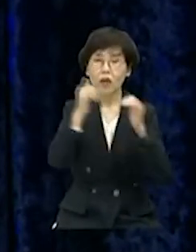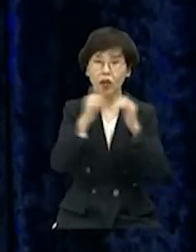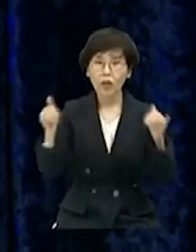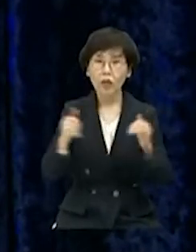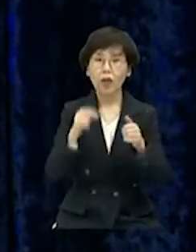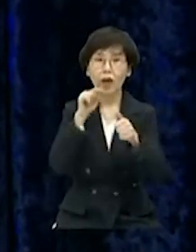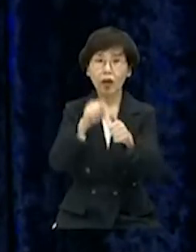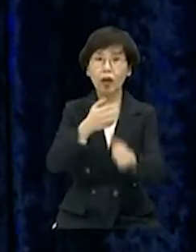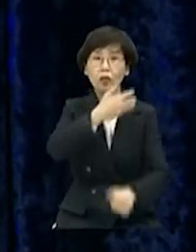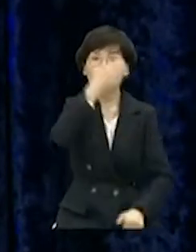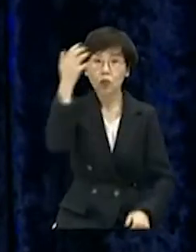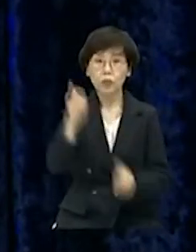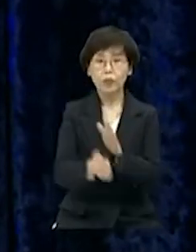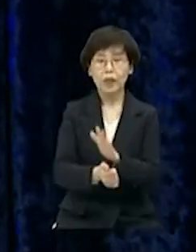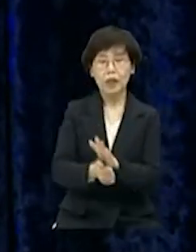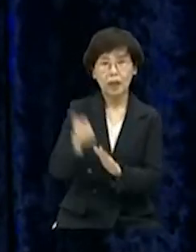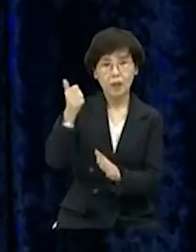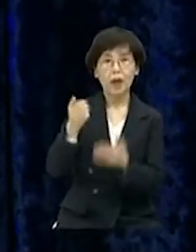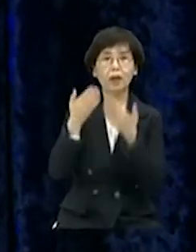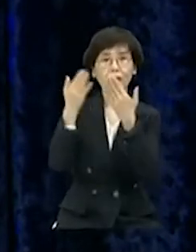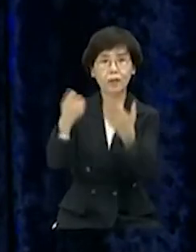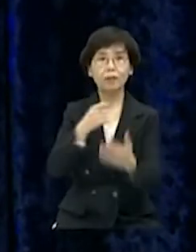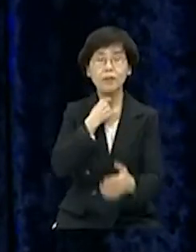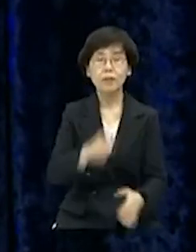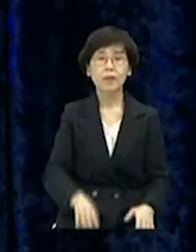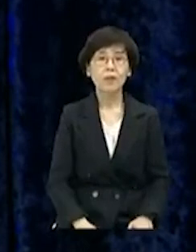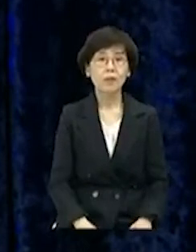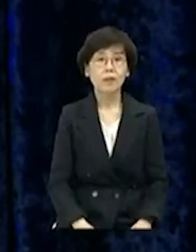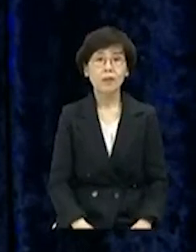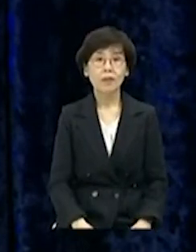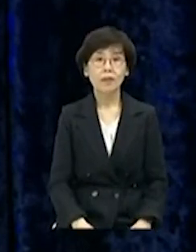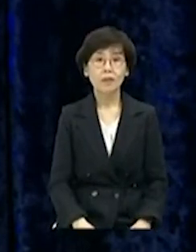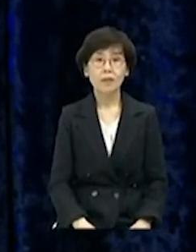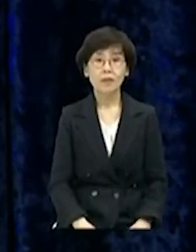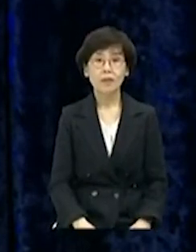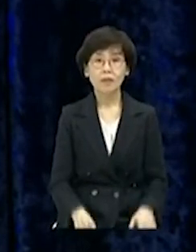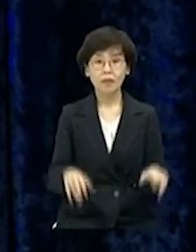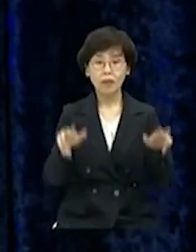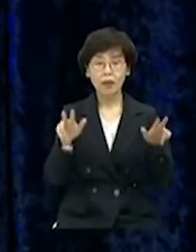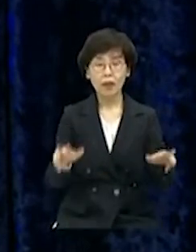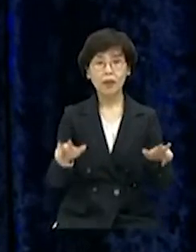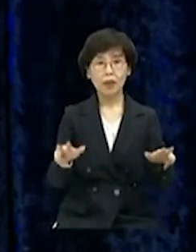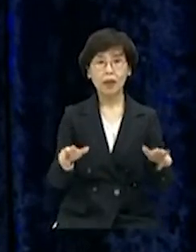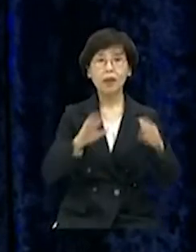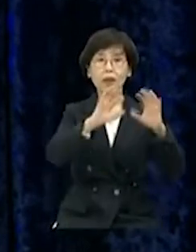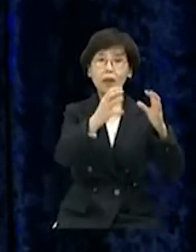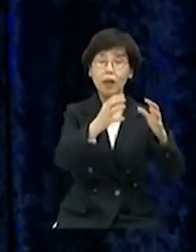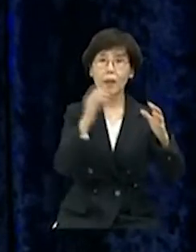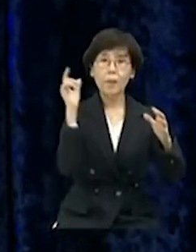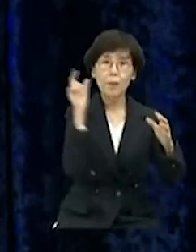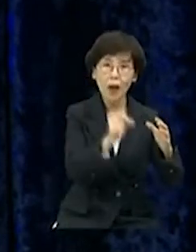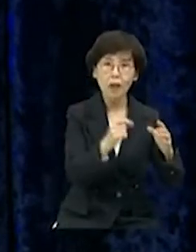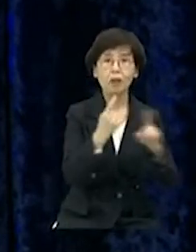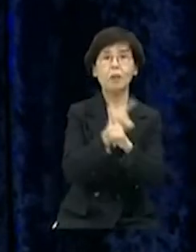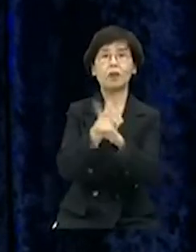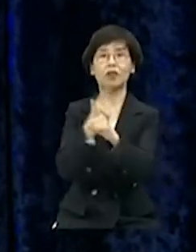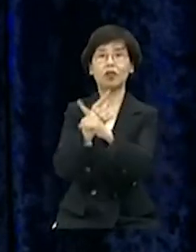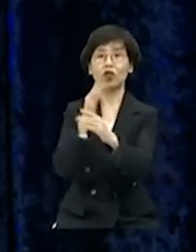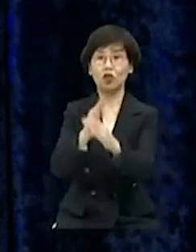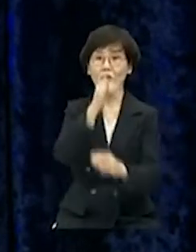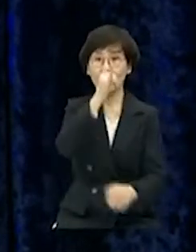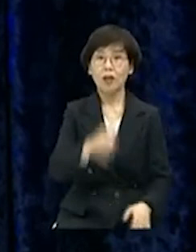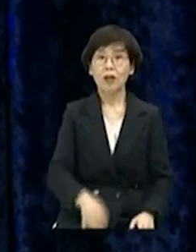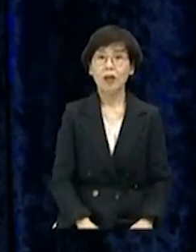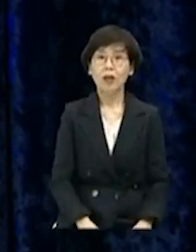청년들에게 꿈과 희망을 드리도록 하겠습니다. 이제 세상은 급속도로 변하고